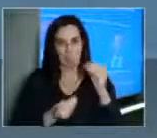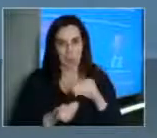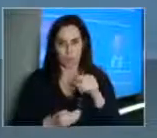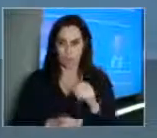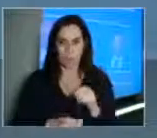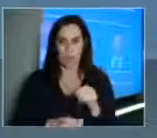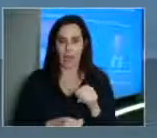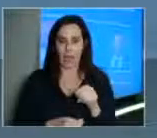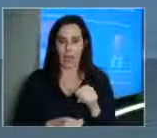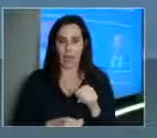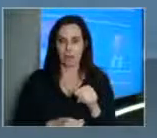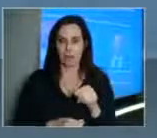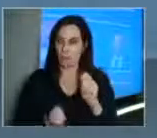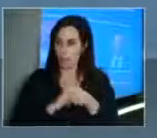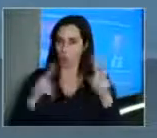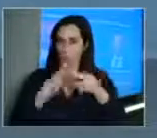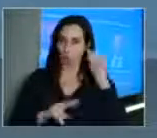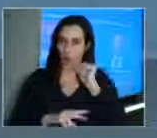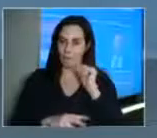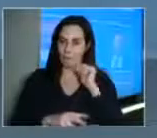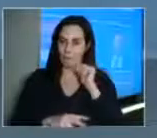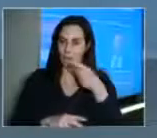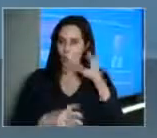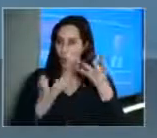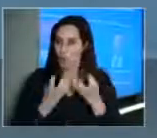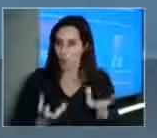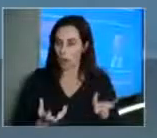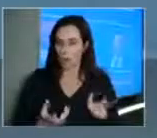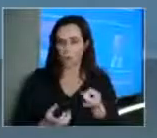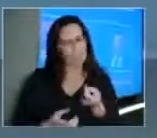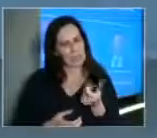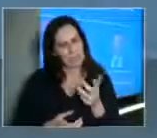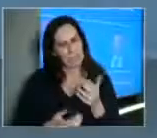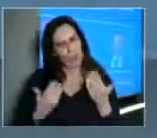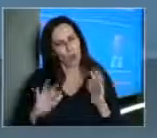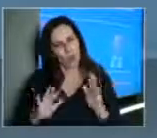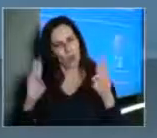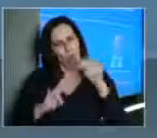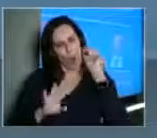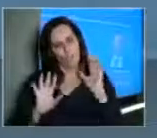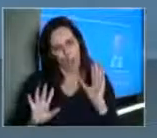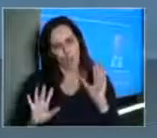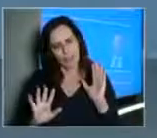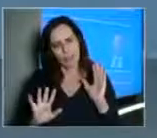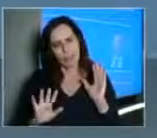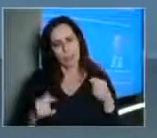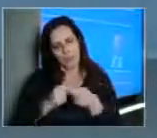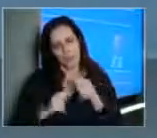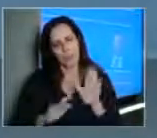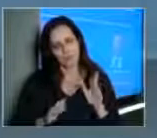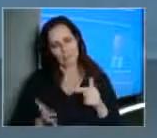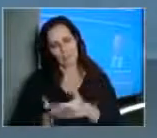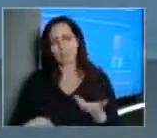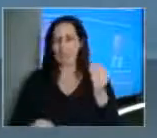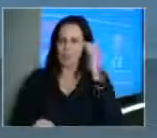זה, זה הופך את כחול לבן לאטרקטיבית? האמת היא שזה קצת טרנד כחול לבן, במובן הזה, כי